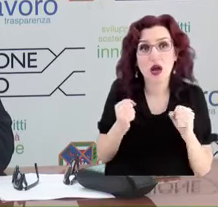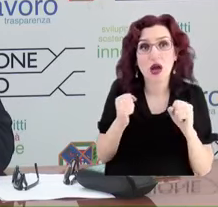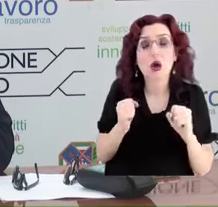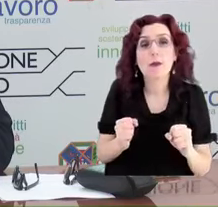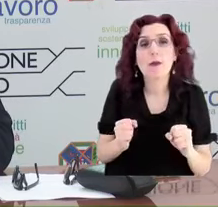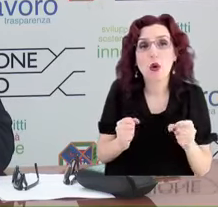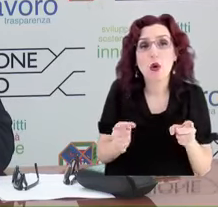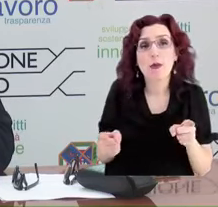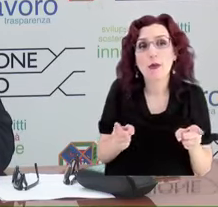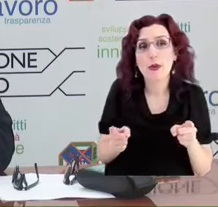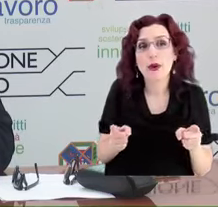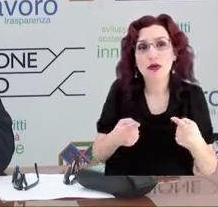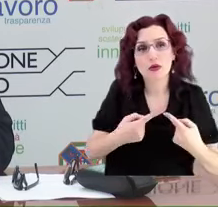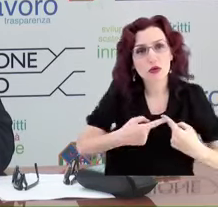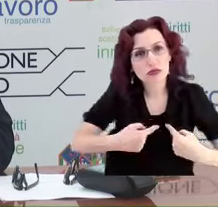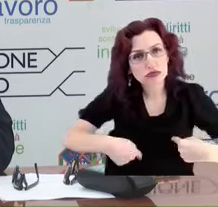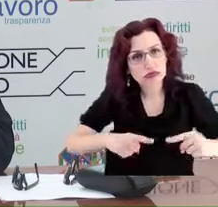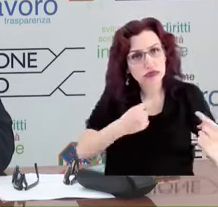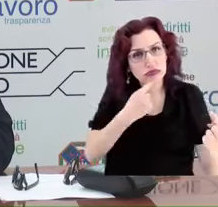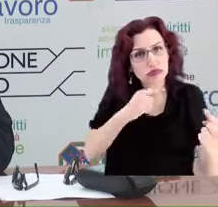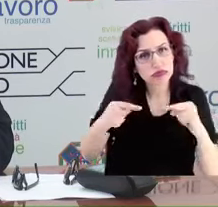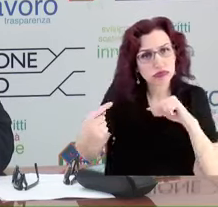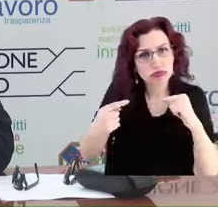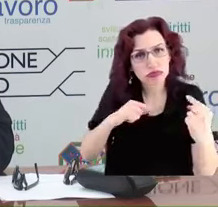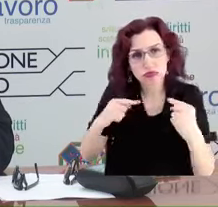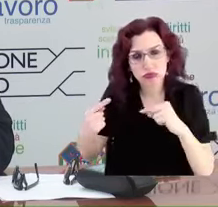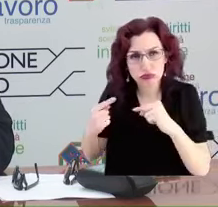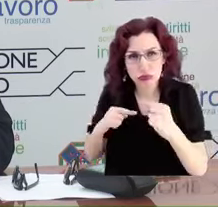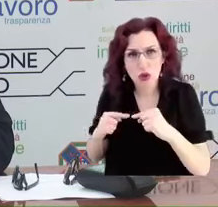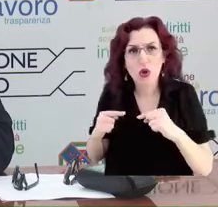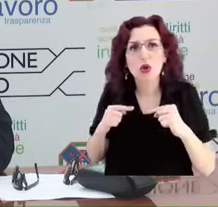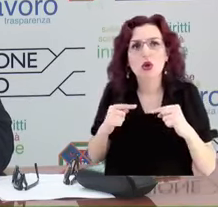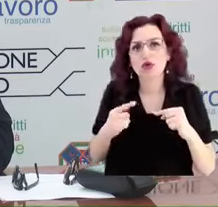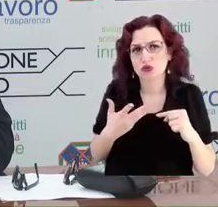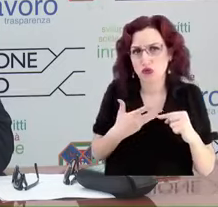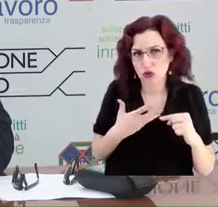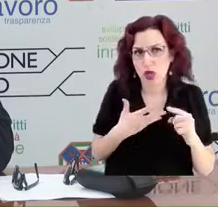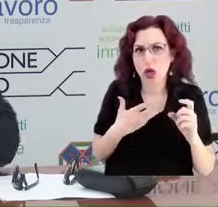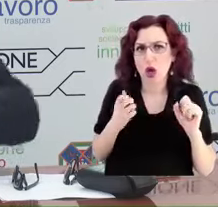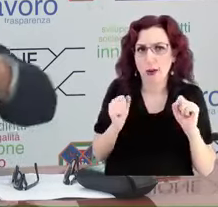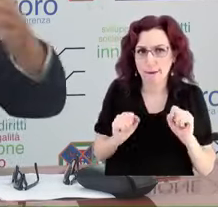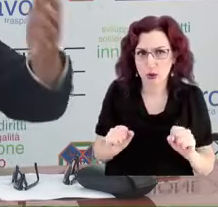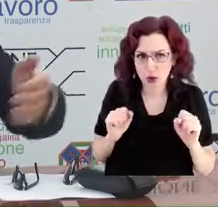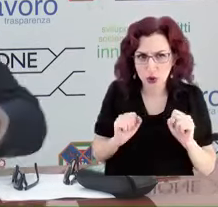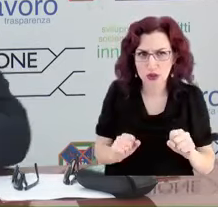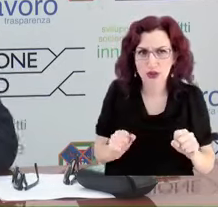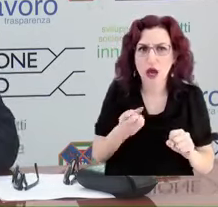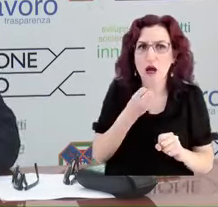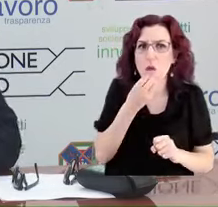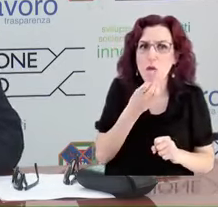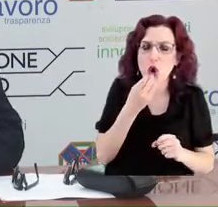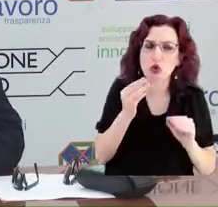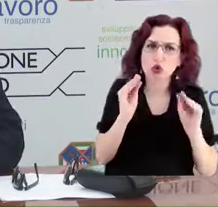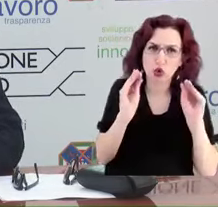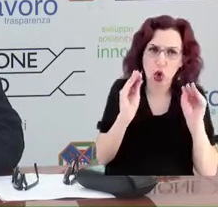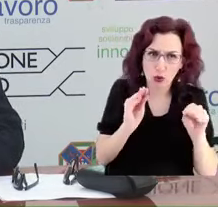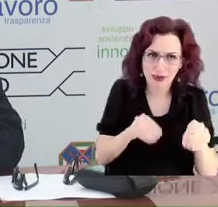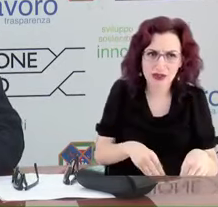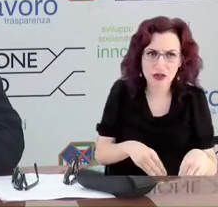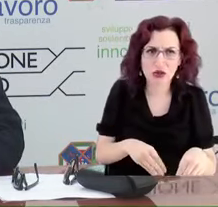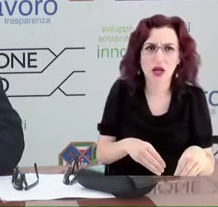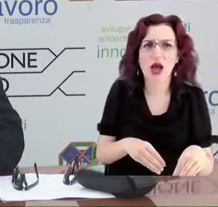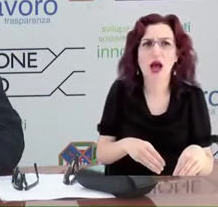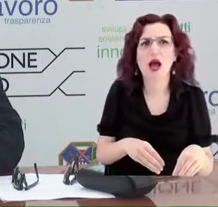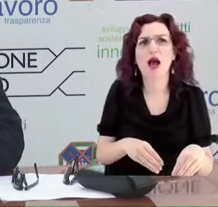perché ci può essere l'opportunità davvero tante opportunità perché si va dai bonus occupazionali si va anche